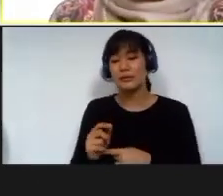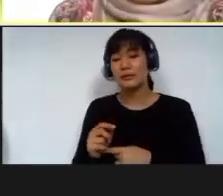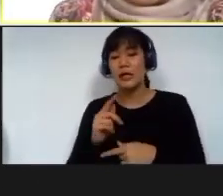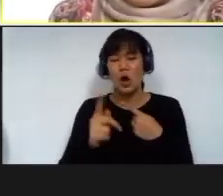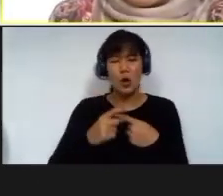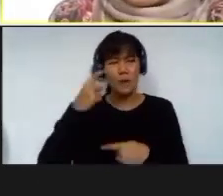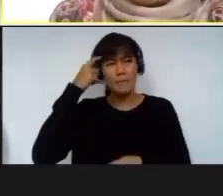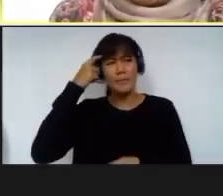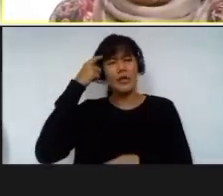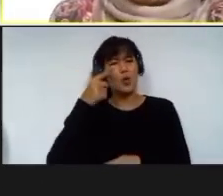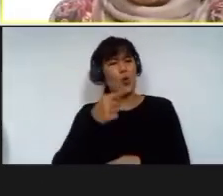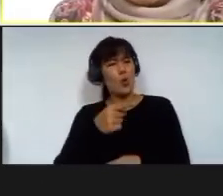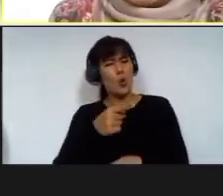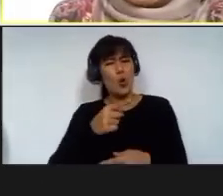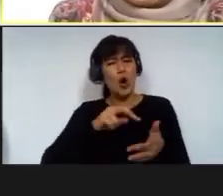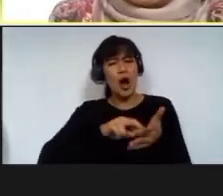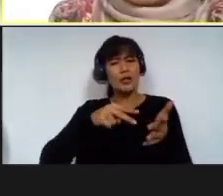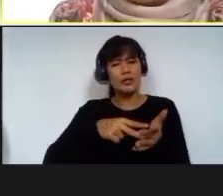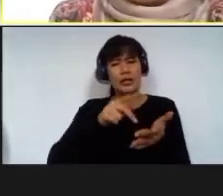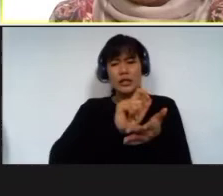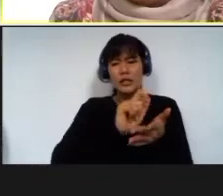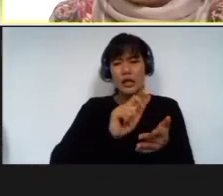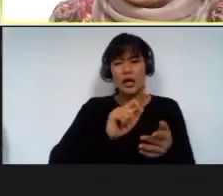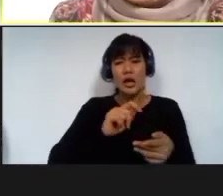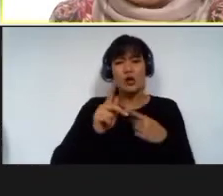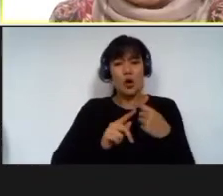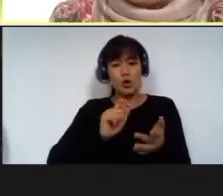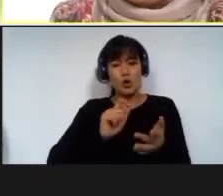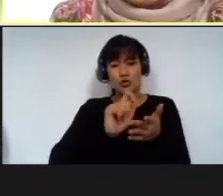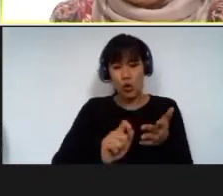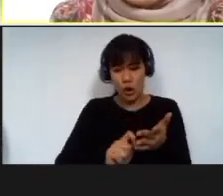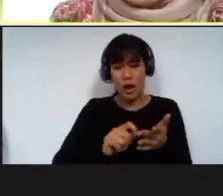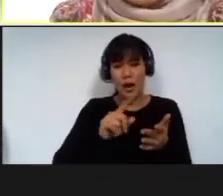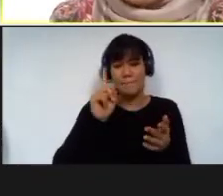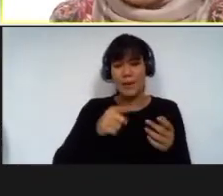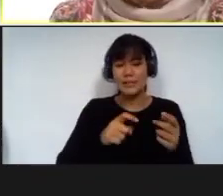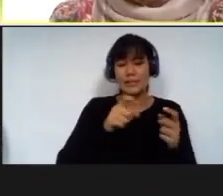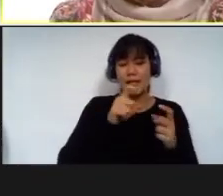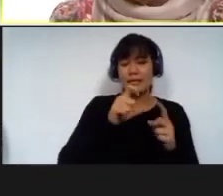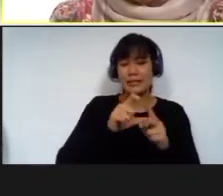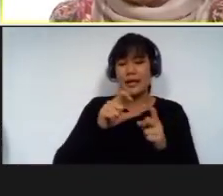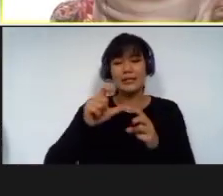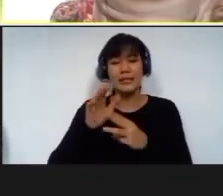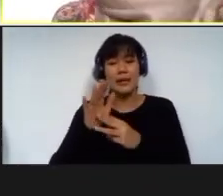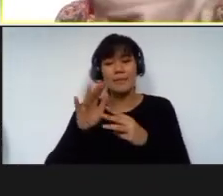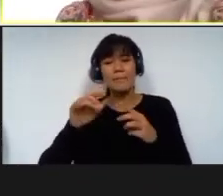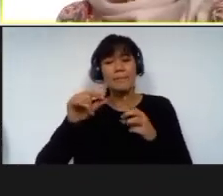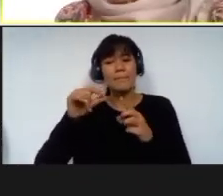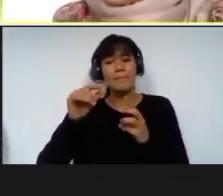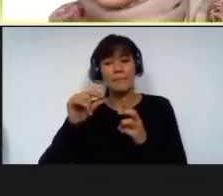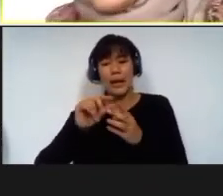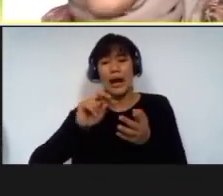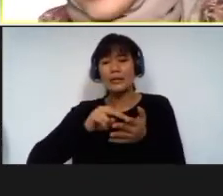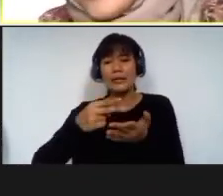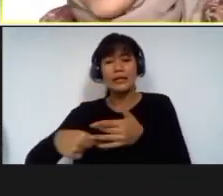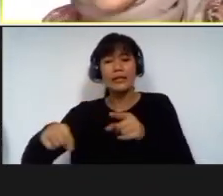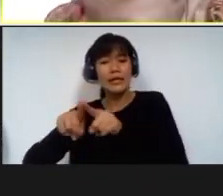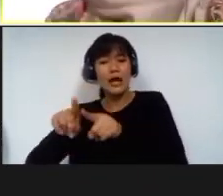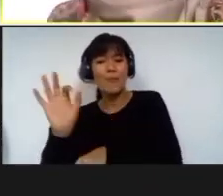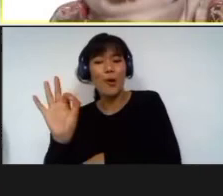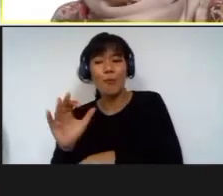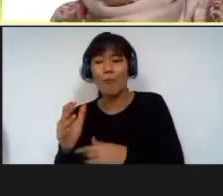asumsi bahwa oh kalau udah sekolah nggak, kalau masih sekolah tingkat dasar dan menengah nggak boleh statusnya menikah. Nah itu gimana